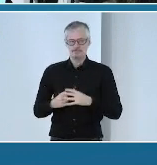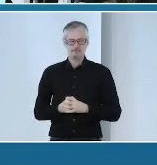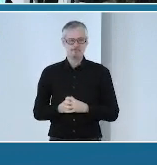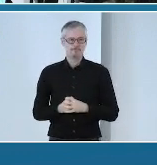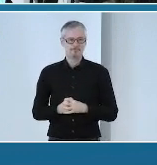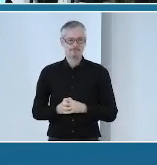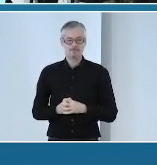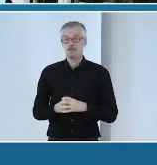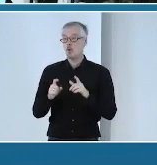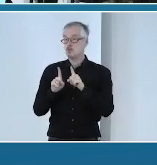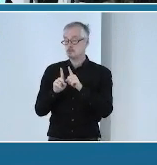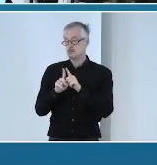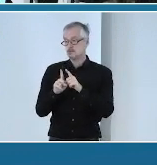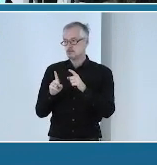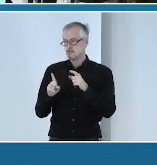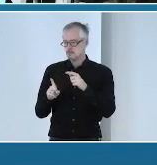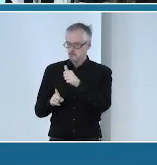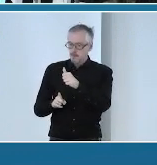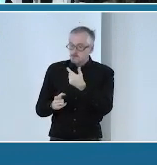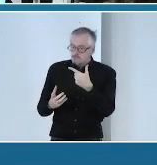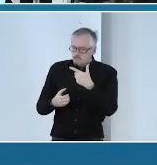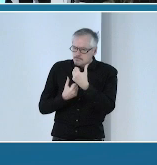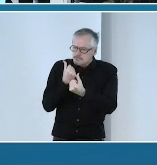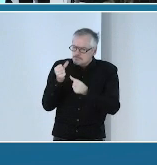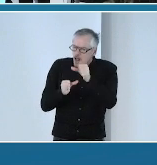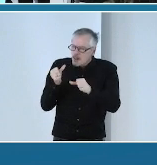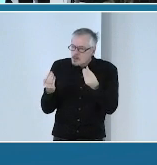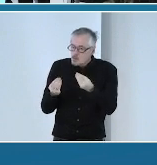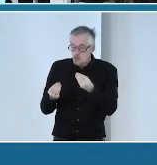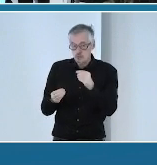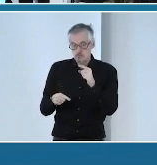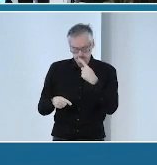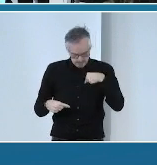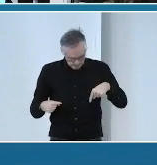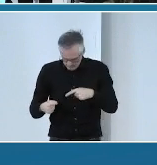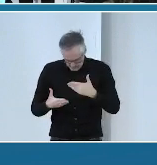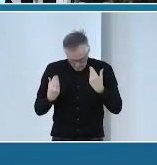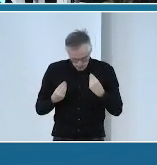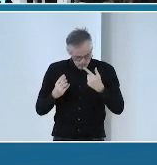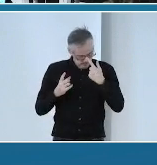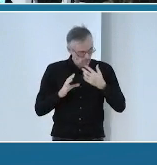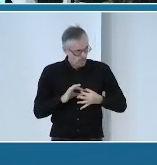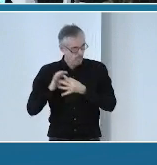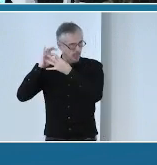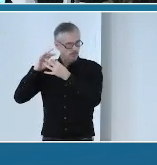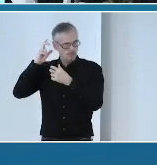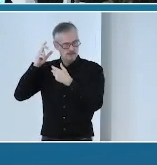peut aussi se demander si le système vestibulaire, me semble-t-il, n'intervient pas.